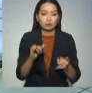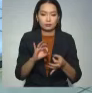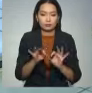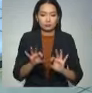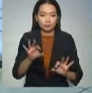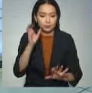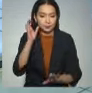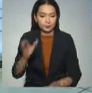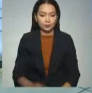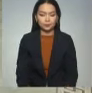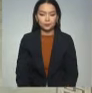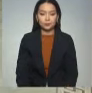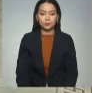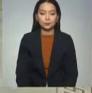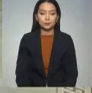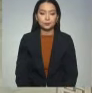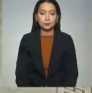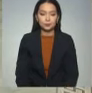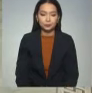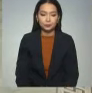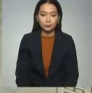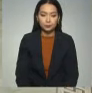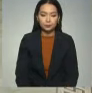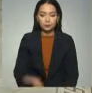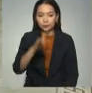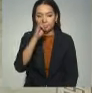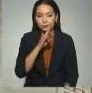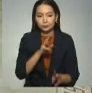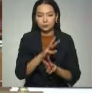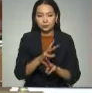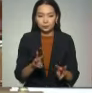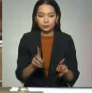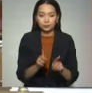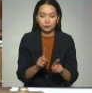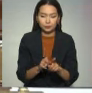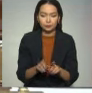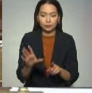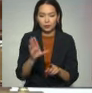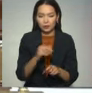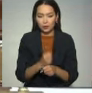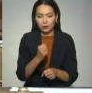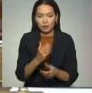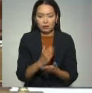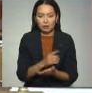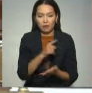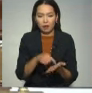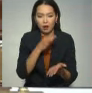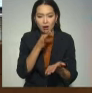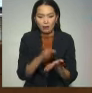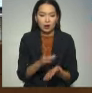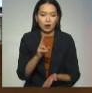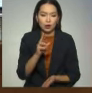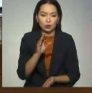главы государства. Утро казахстанских чиновников началось не с кофе. Министры и акимы держали ответ перед